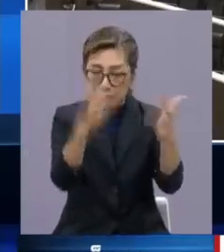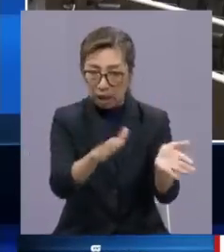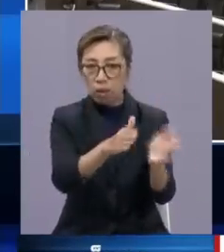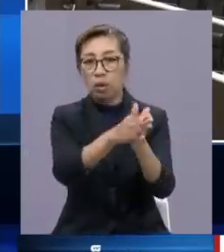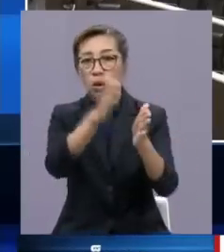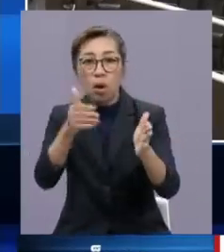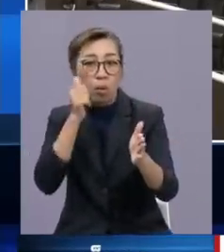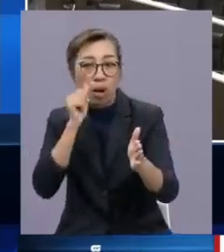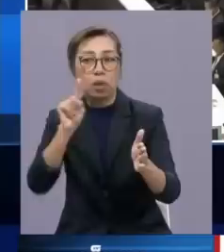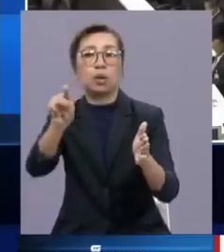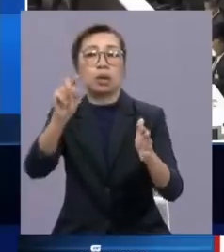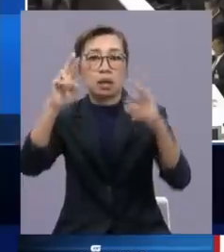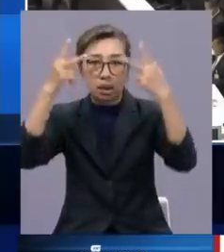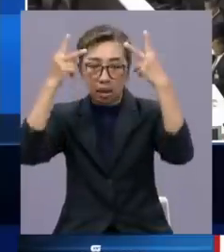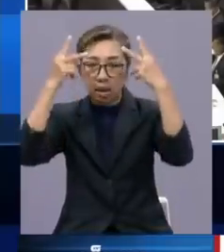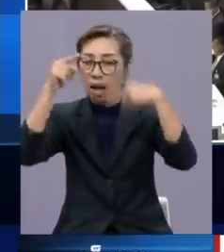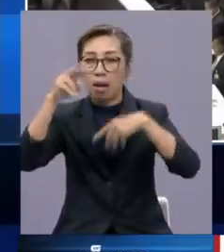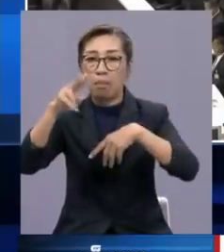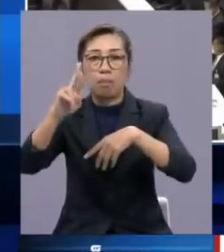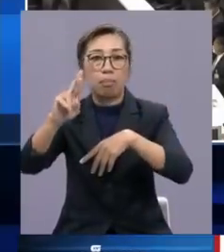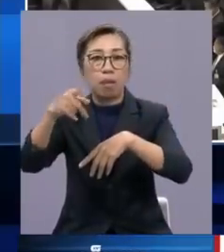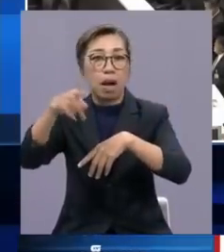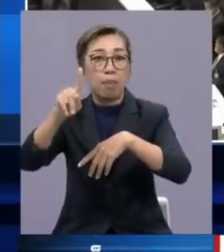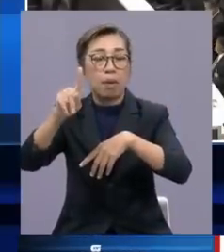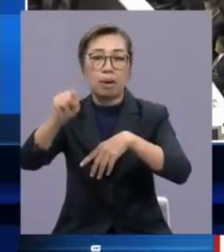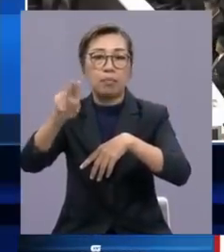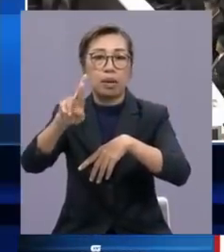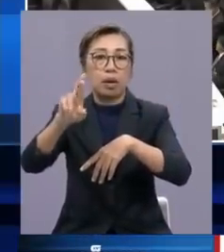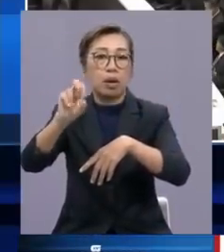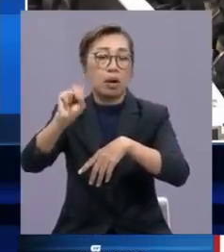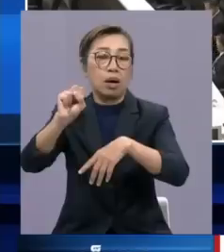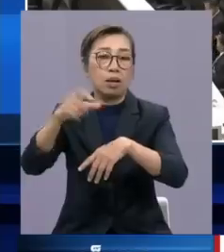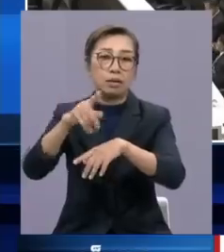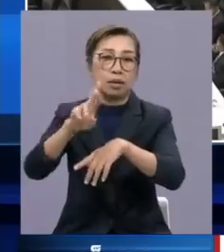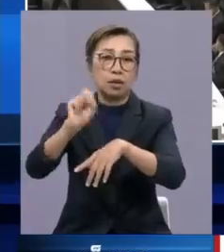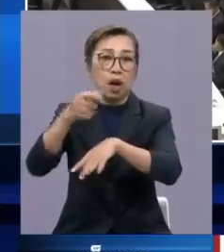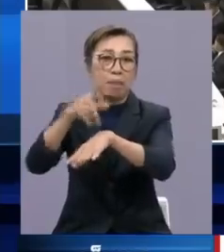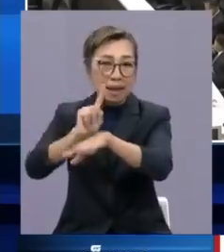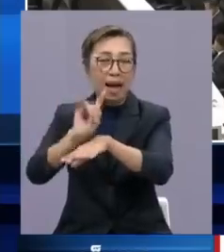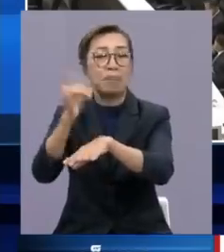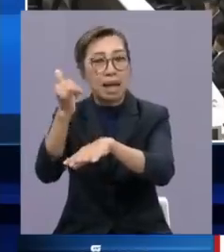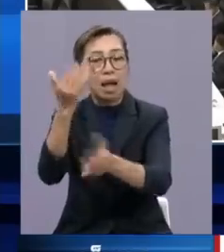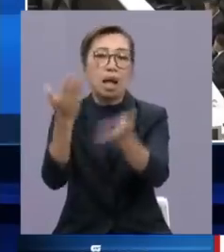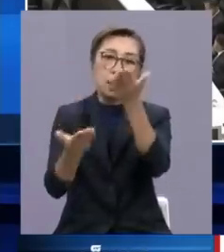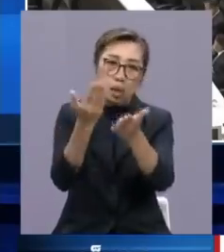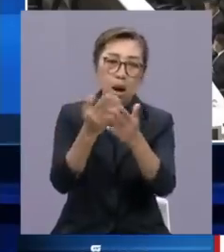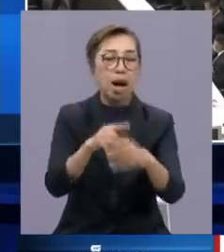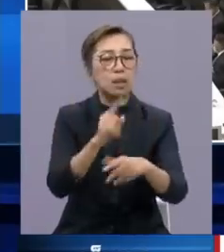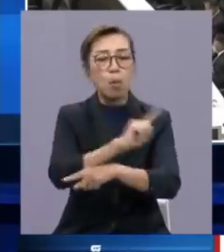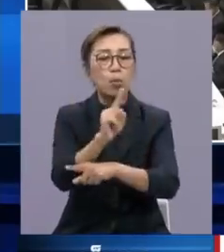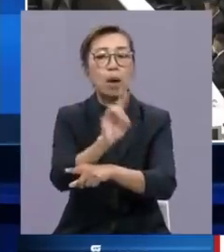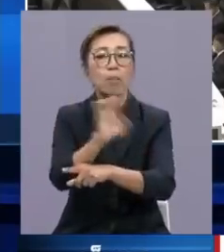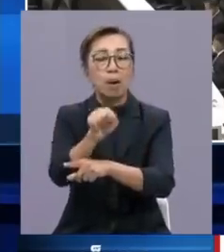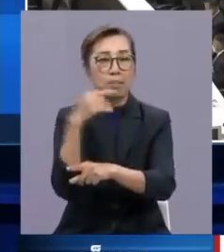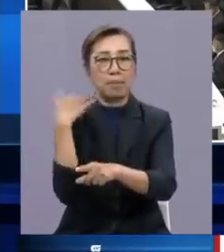ฎรจะเป็นผู้ออกหนังสือนัดประชุมเมื่อทราบกำหนดการเสด็จพระราชดำเนินแล้วอันนี้ก็เป็นขั้นตอนอะไรต่างๆที่คุณไพศาลเขียนไว้แต่ข้อนี้ครับอันนี้จับต